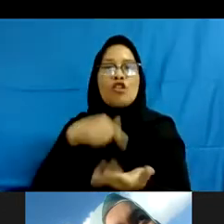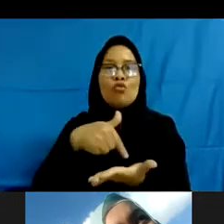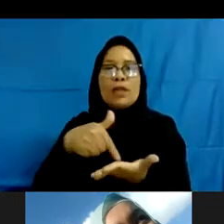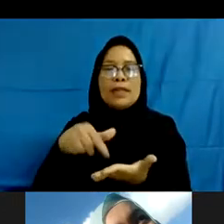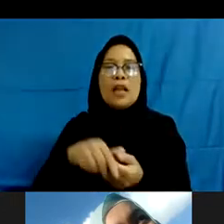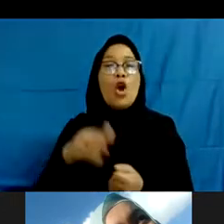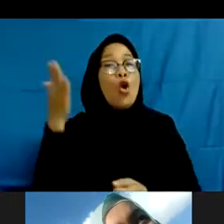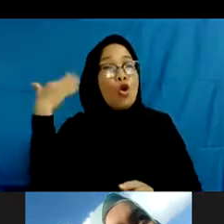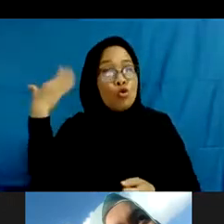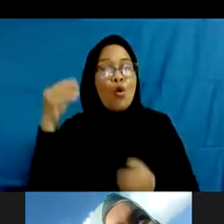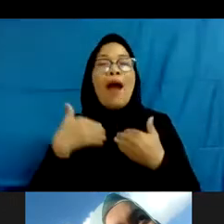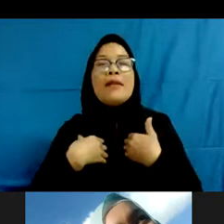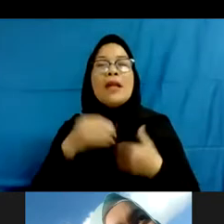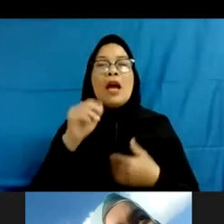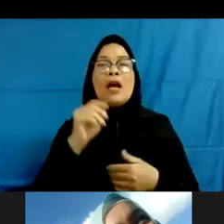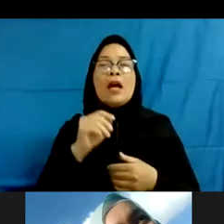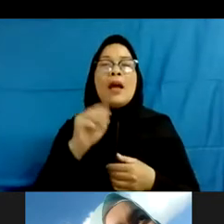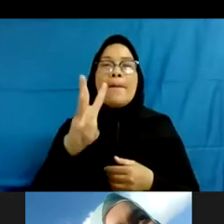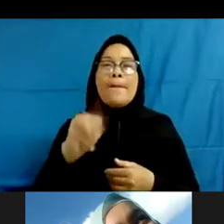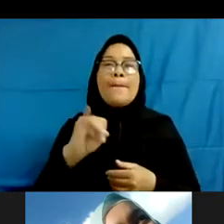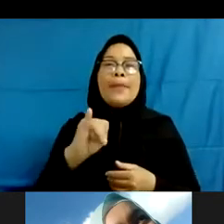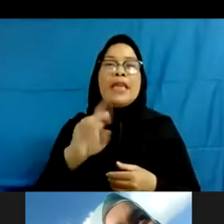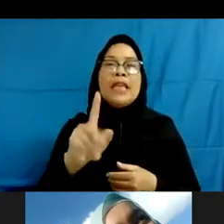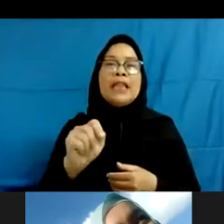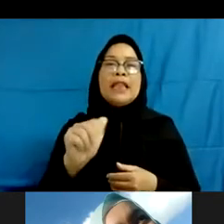itu di Lebak Bulus, Jakarta Selatan. Nah datang ke sana